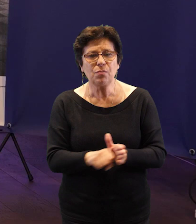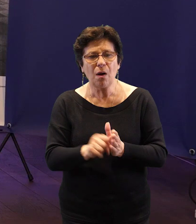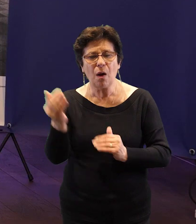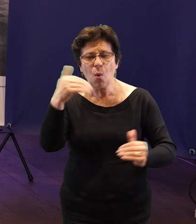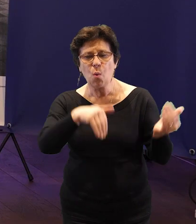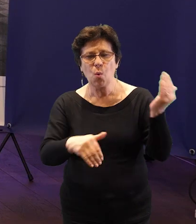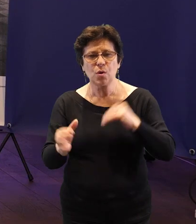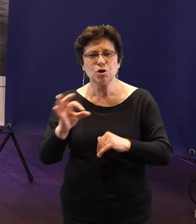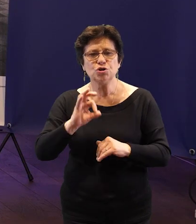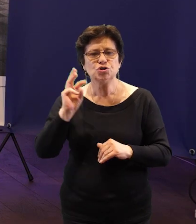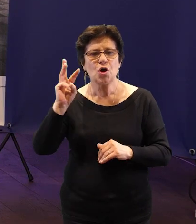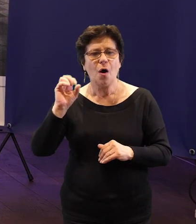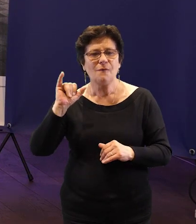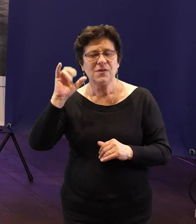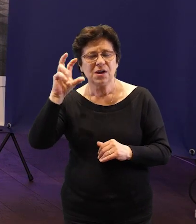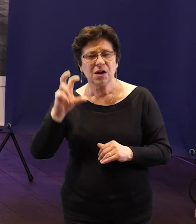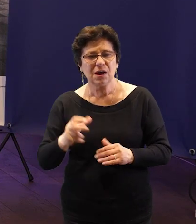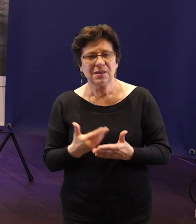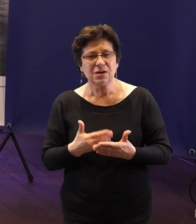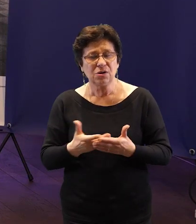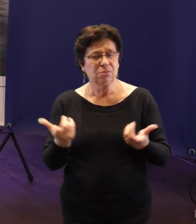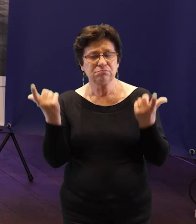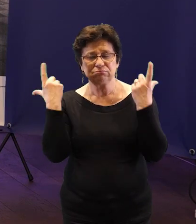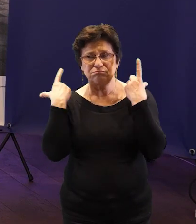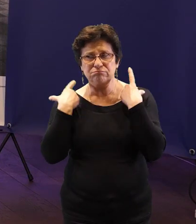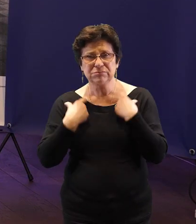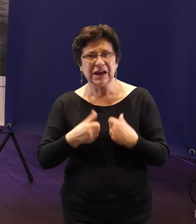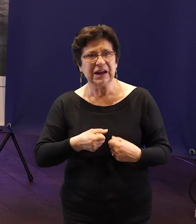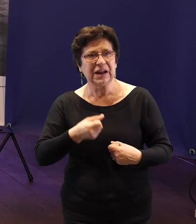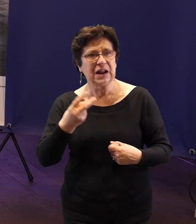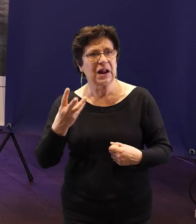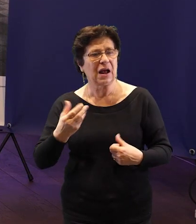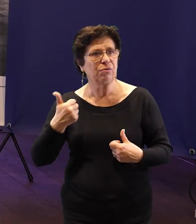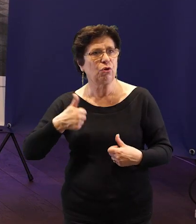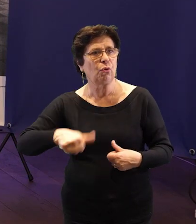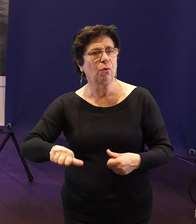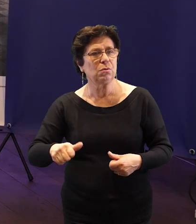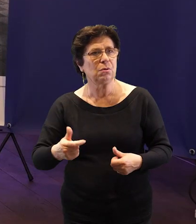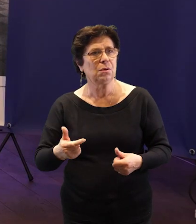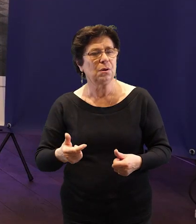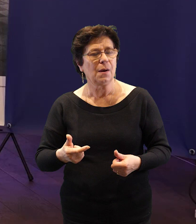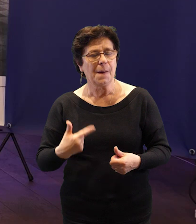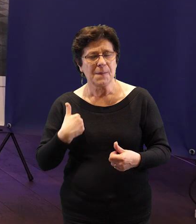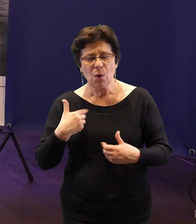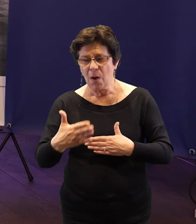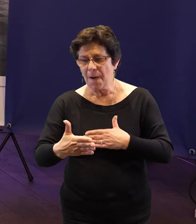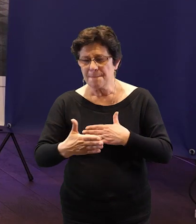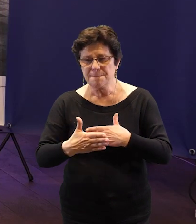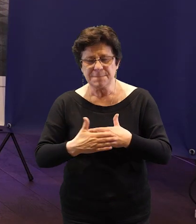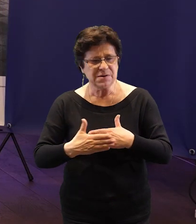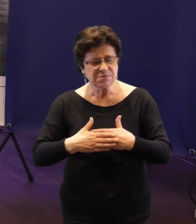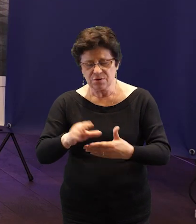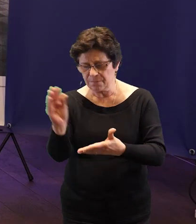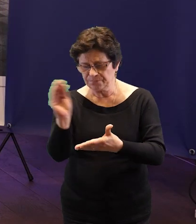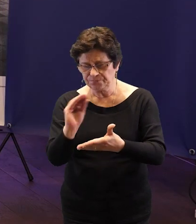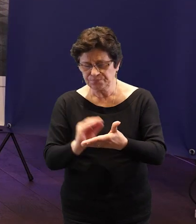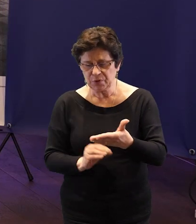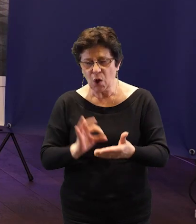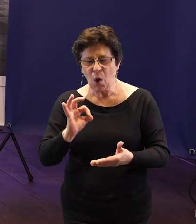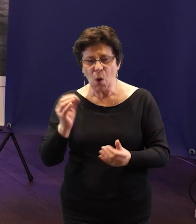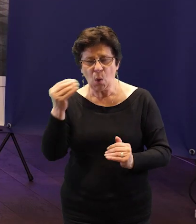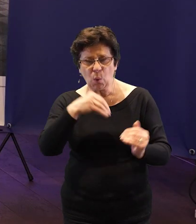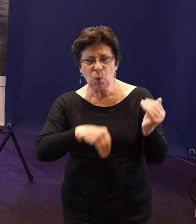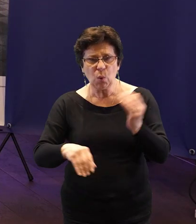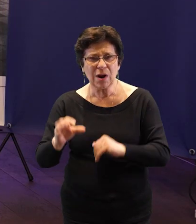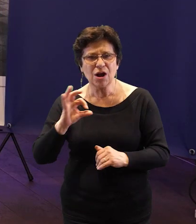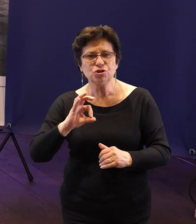krajowej prasie nagle, niespodziewanie, w ciągu kilku tygodni pojawiło się blisko kilkaset artykułów o Górach Sowich, gdzie